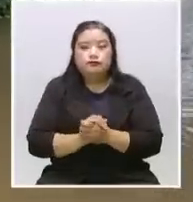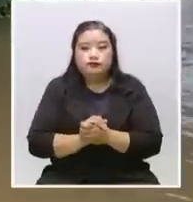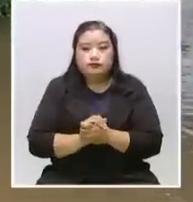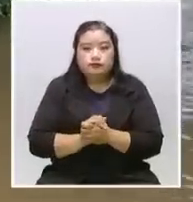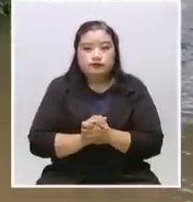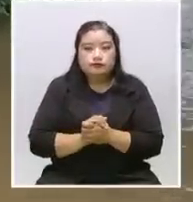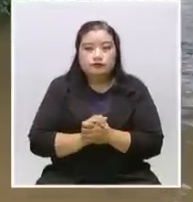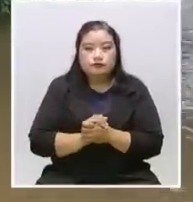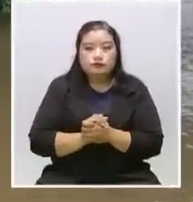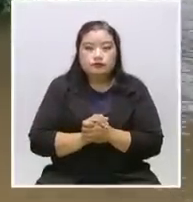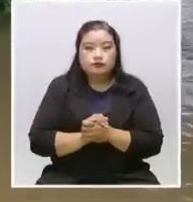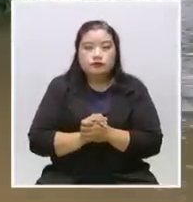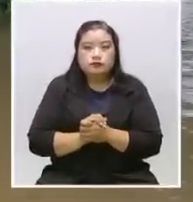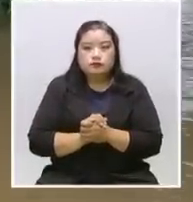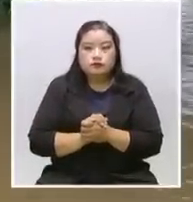ค่ะ